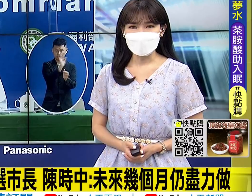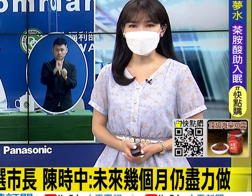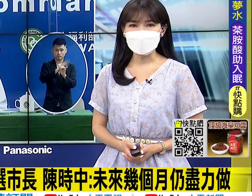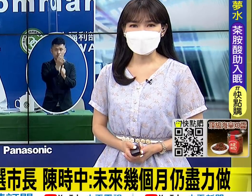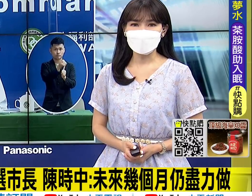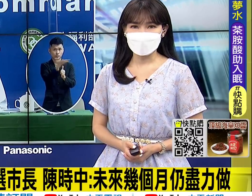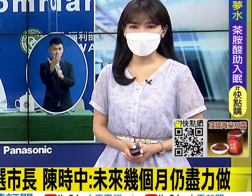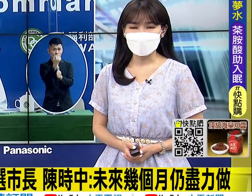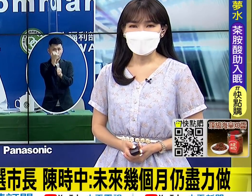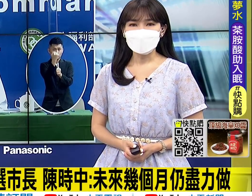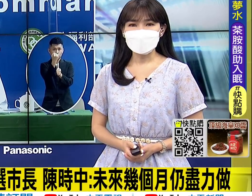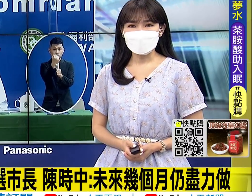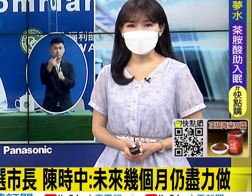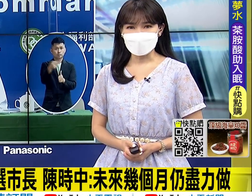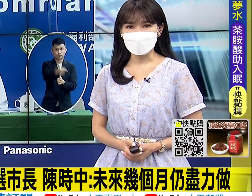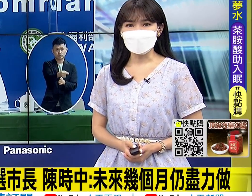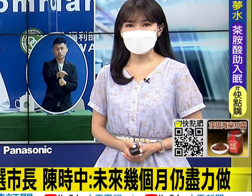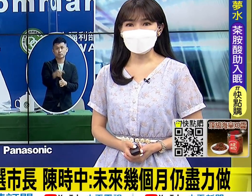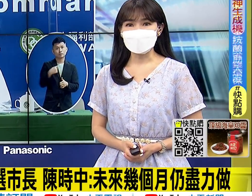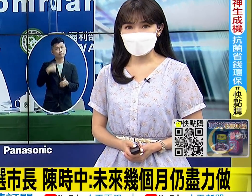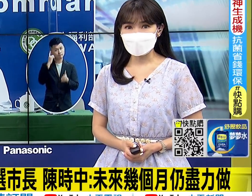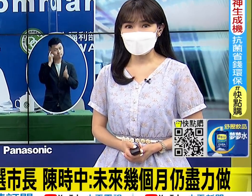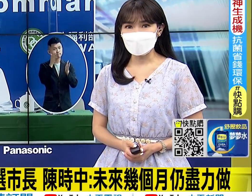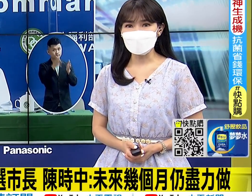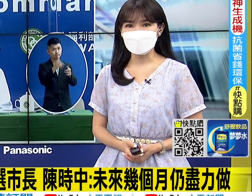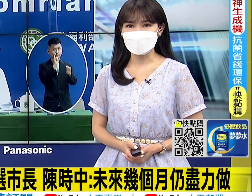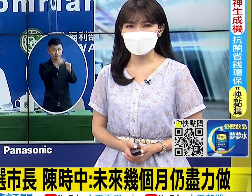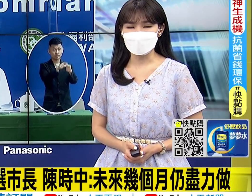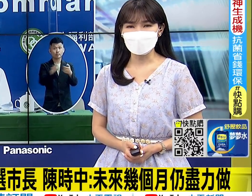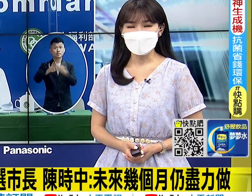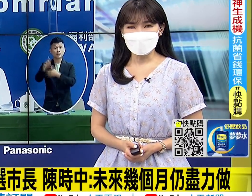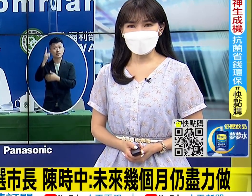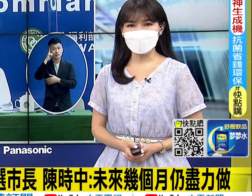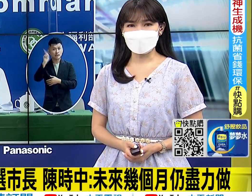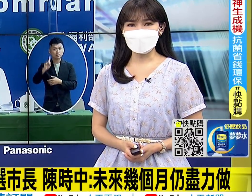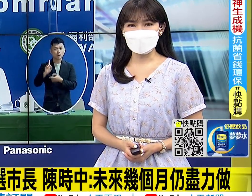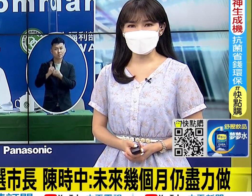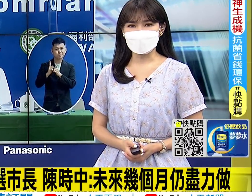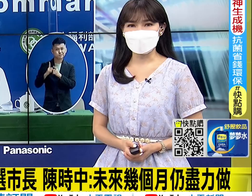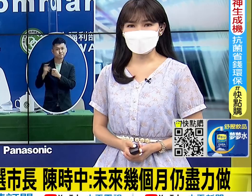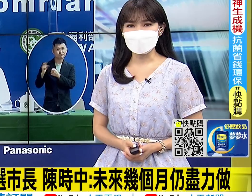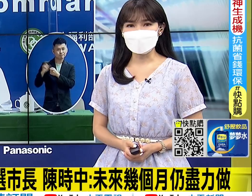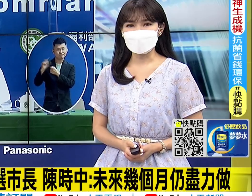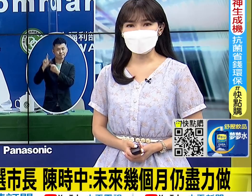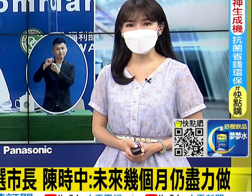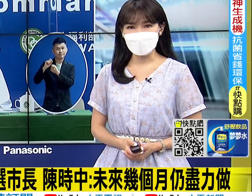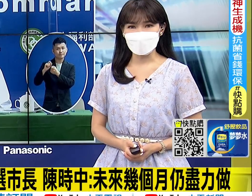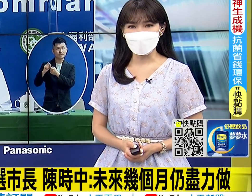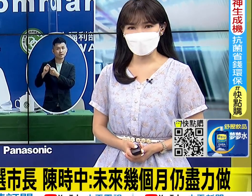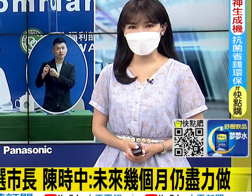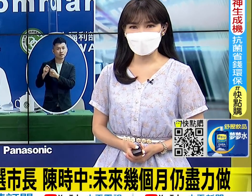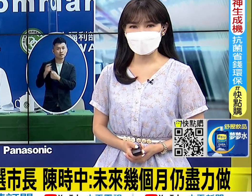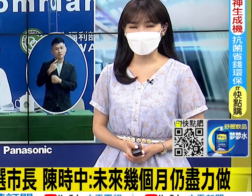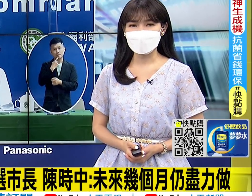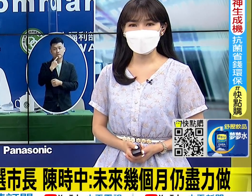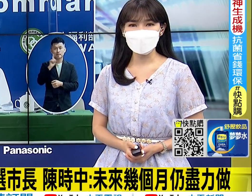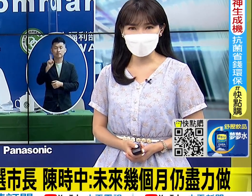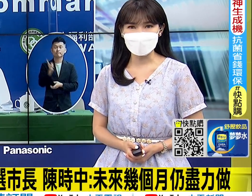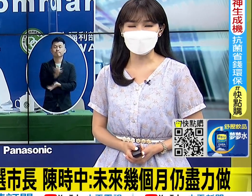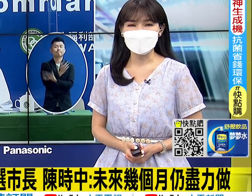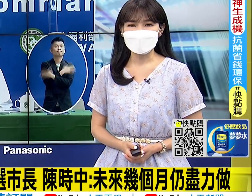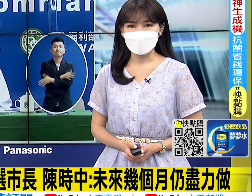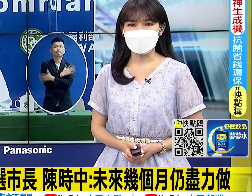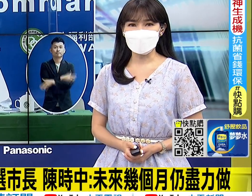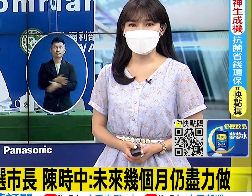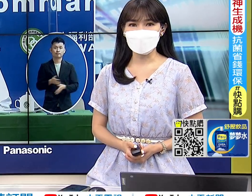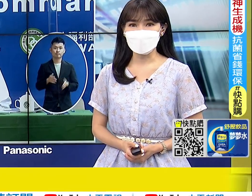举？陈仁忠今天回应，未来这几个月一样会尽力的控制疫情。被问到台北市长可能的对手黄珊珊跟蒋万安都